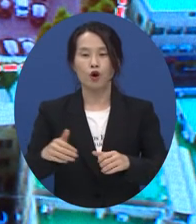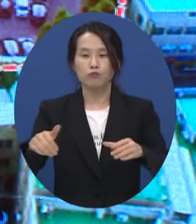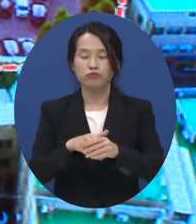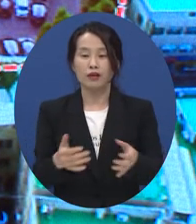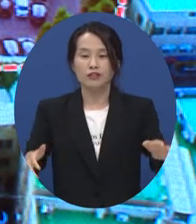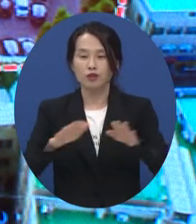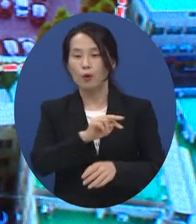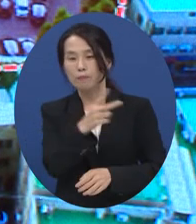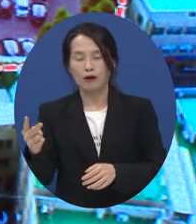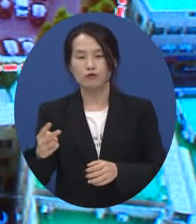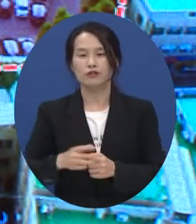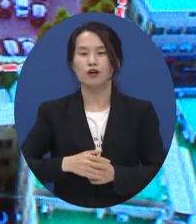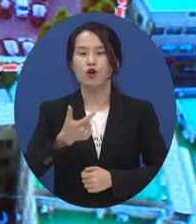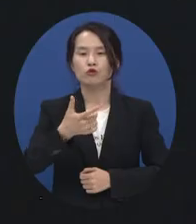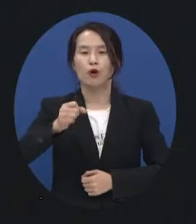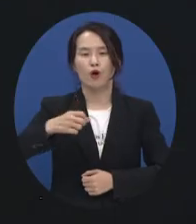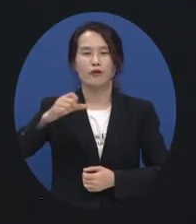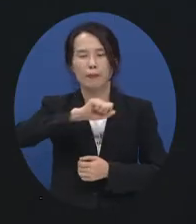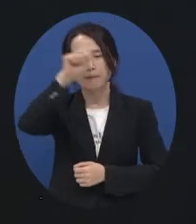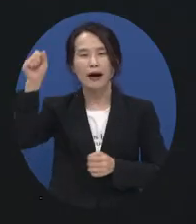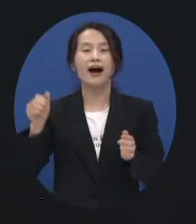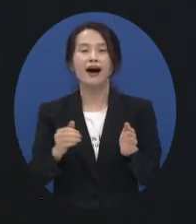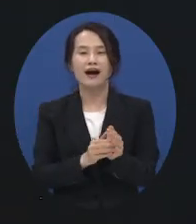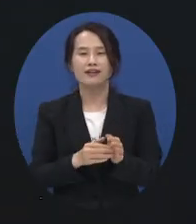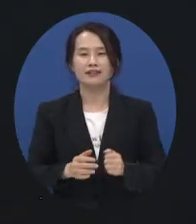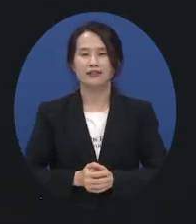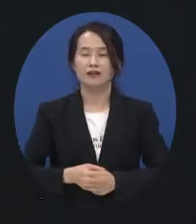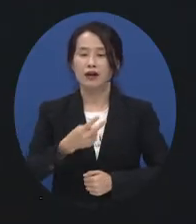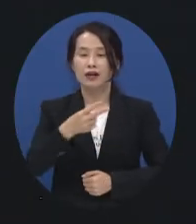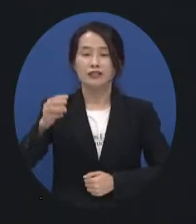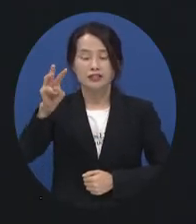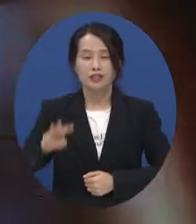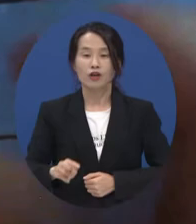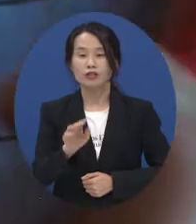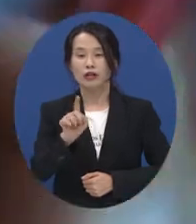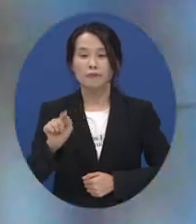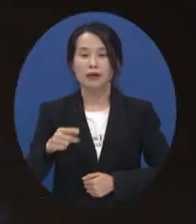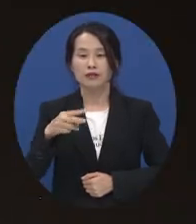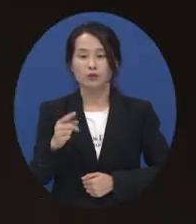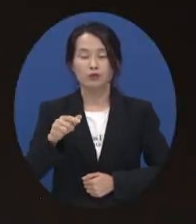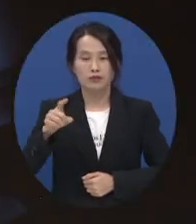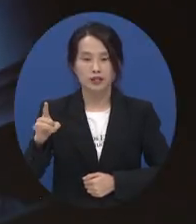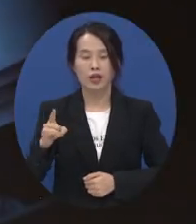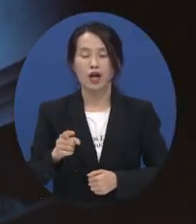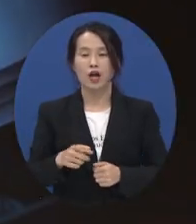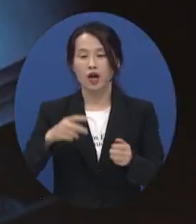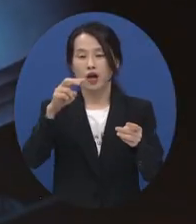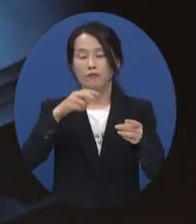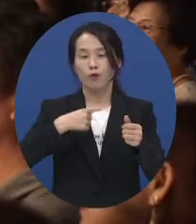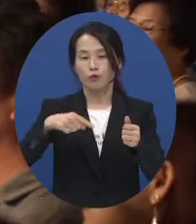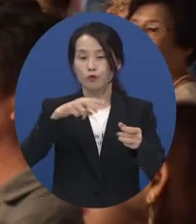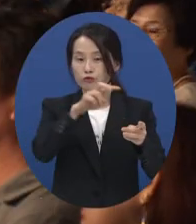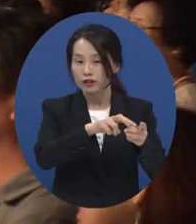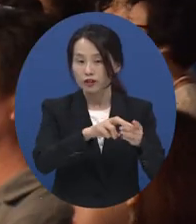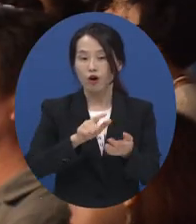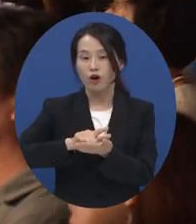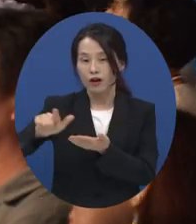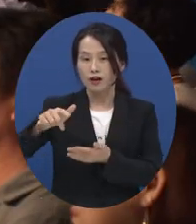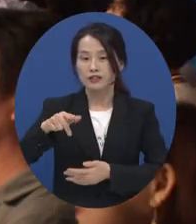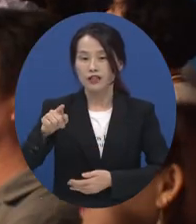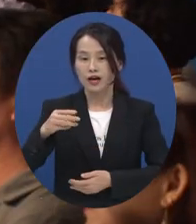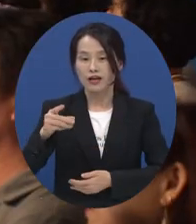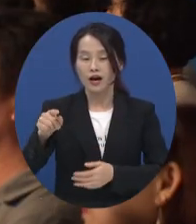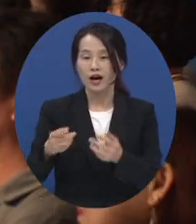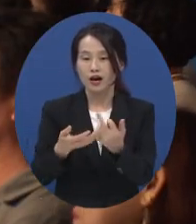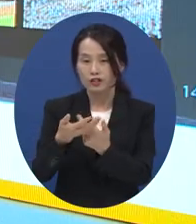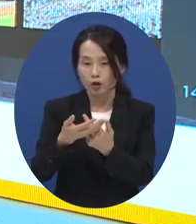계획으로 60억 원을 거머쥐었습니다. 이 밖에 이천의 반도체 인프라를 활용한 첨단 기술 교육센터와 가평 자라섬 생태관광지